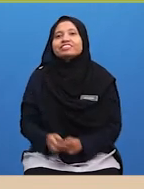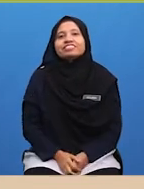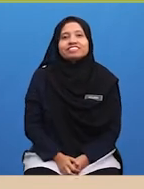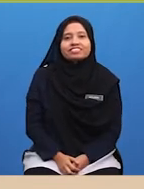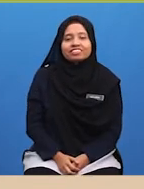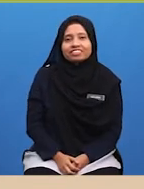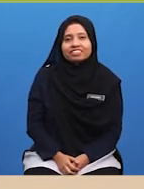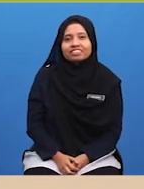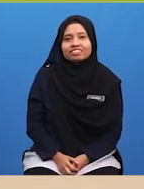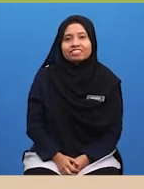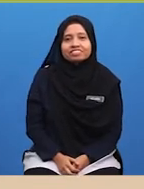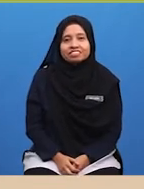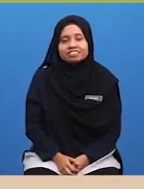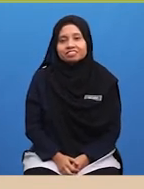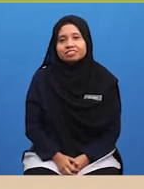comel.